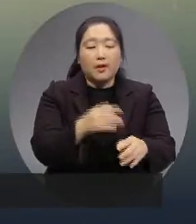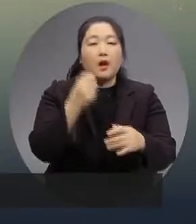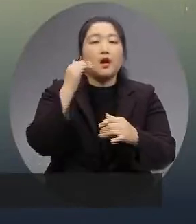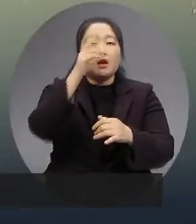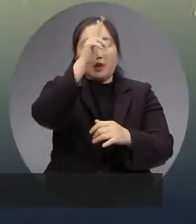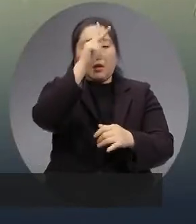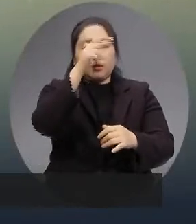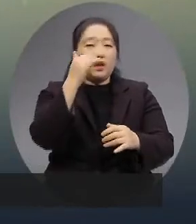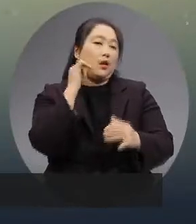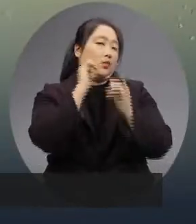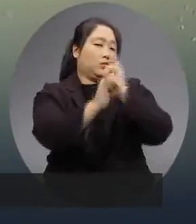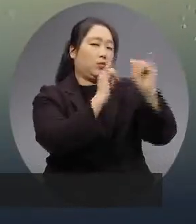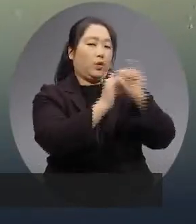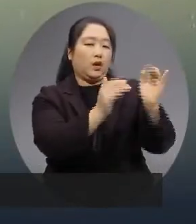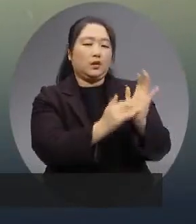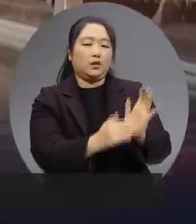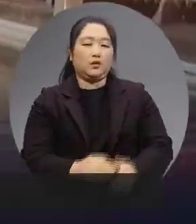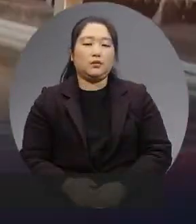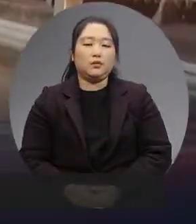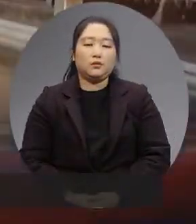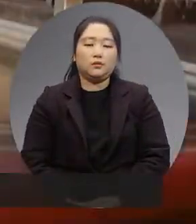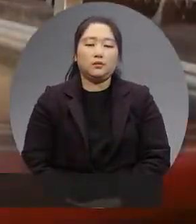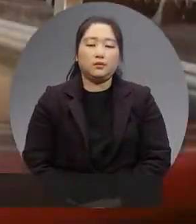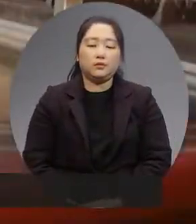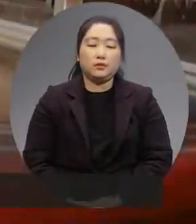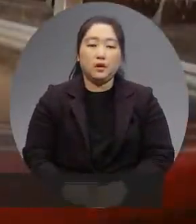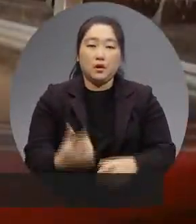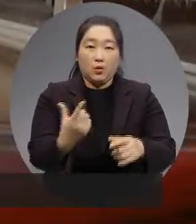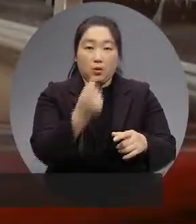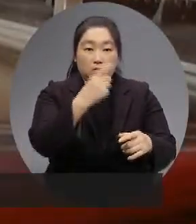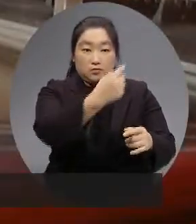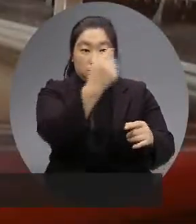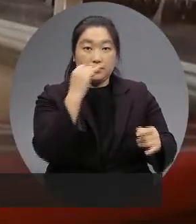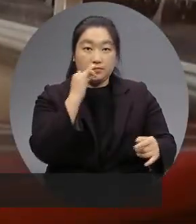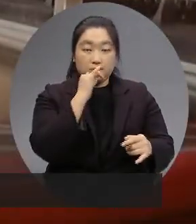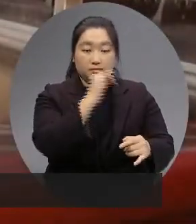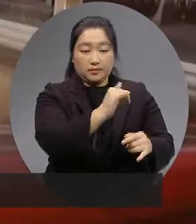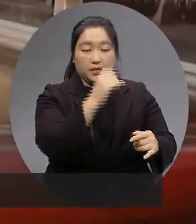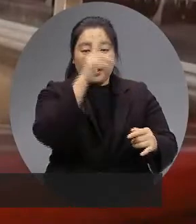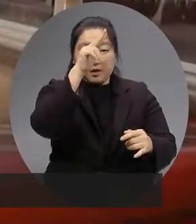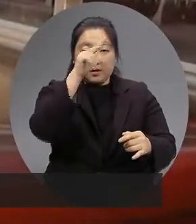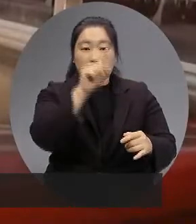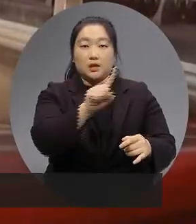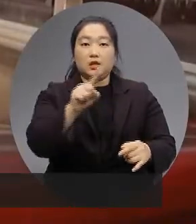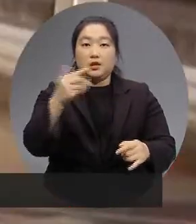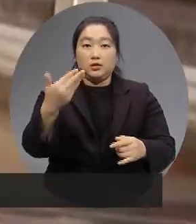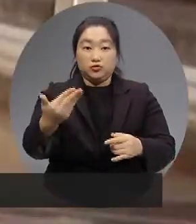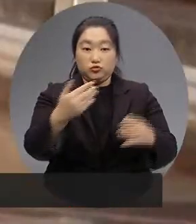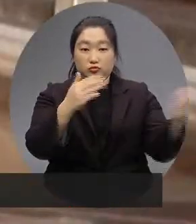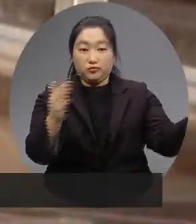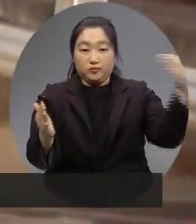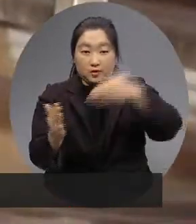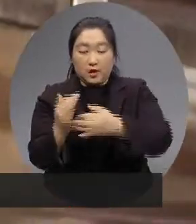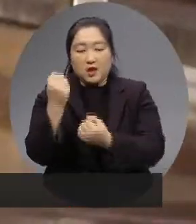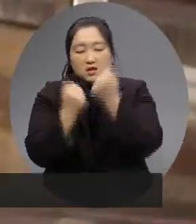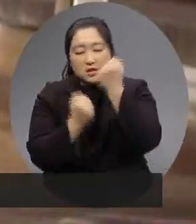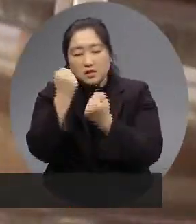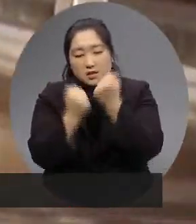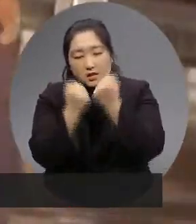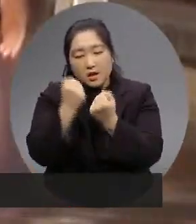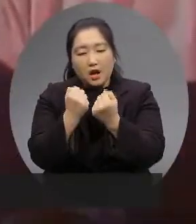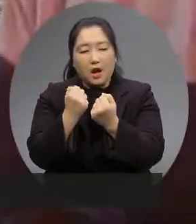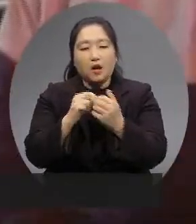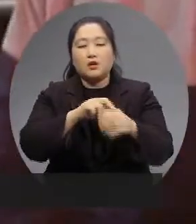다음에 이제 경찰관이랑 이제 통화를 했죠. 곧이어 신고받은 경찰차와 119가 도착했고 함께 설득 끝에